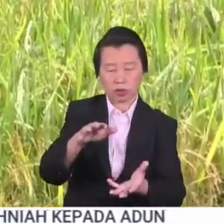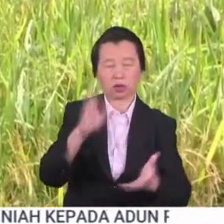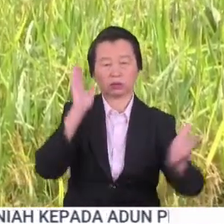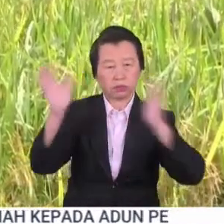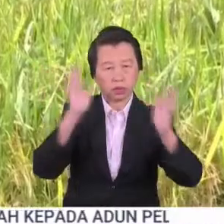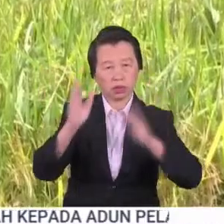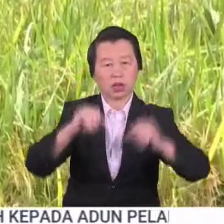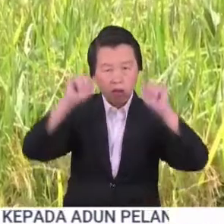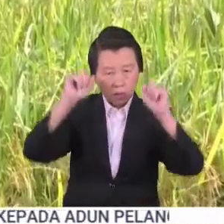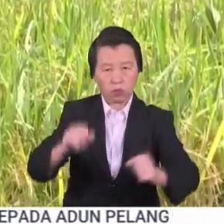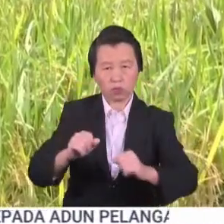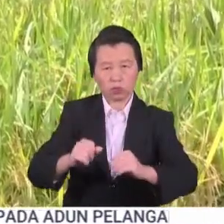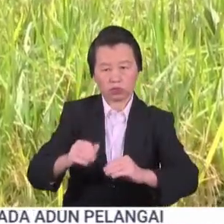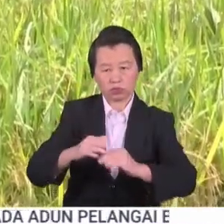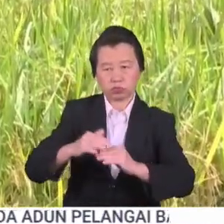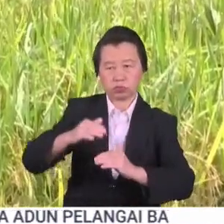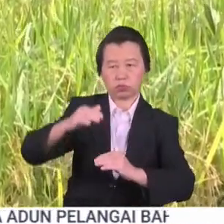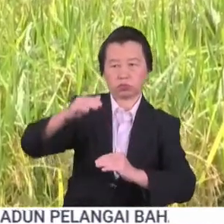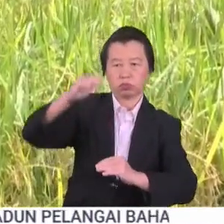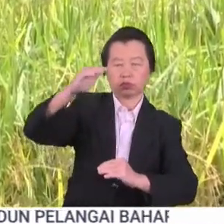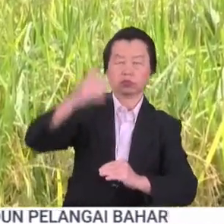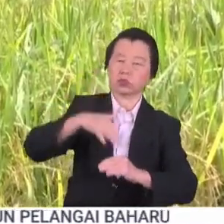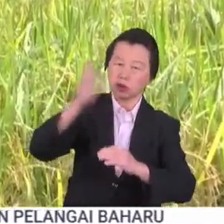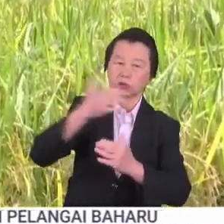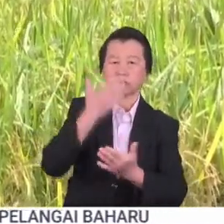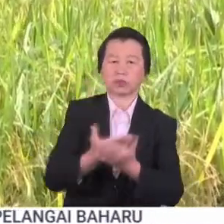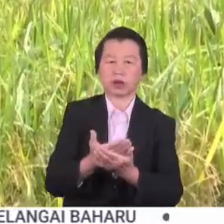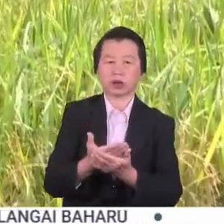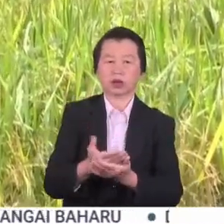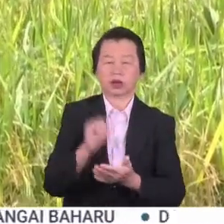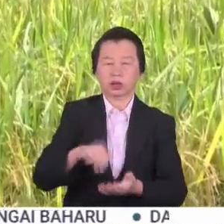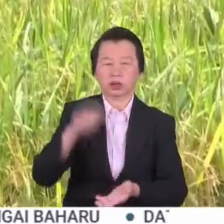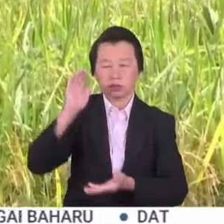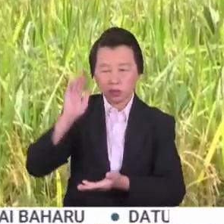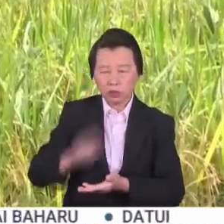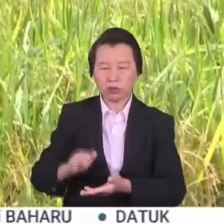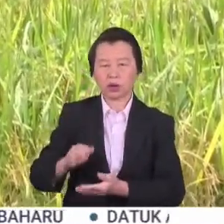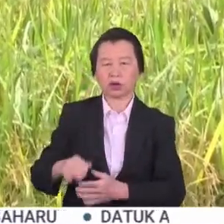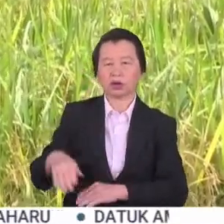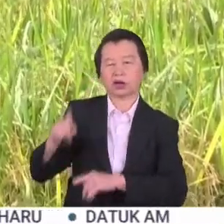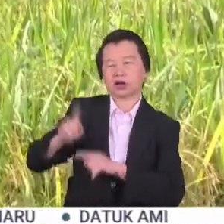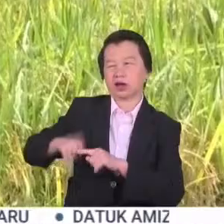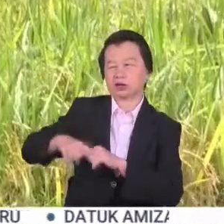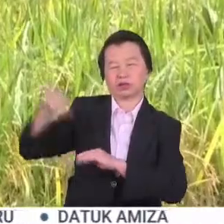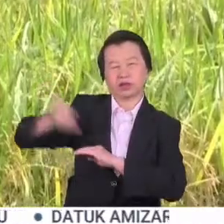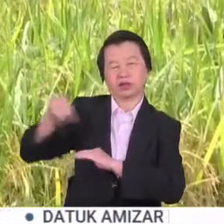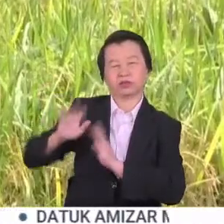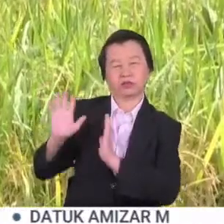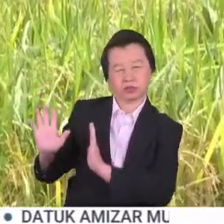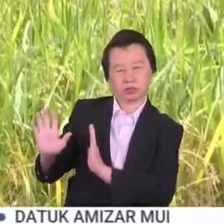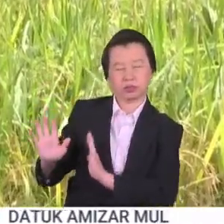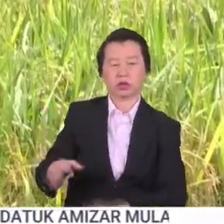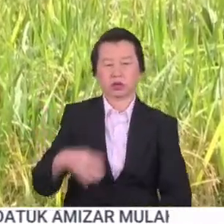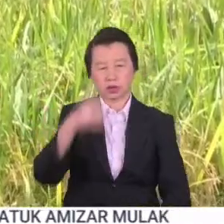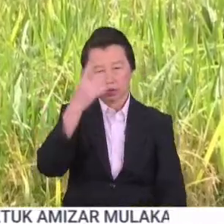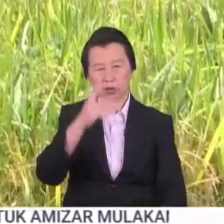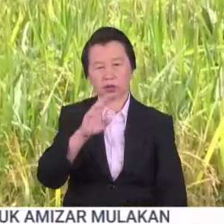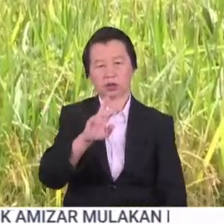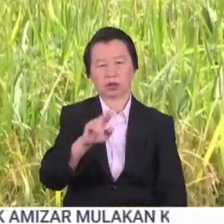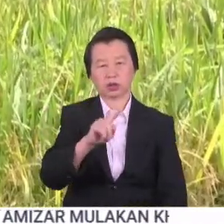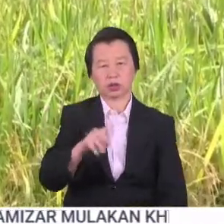negara dapat dipertingkatkan ke tahap yang lebih baik sekaligus mengurangkan kebergantungan kepada import fakrul Razi